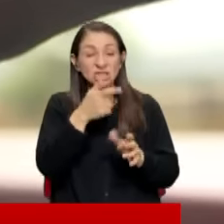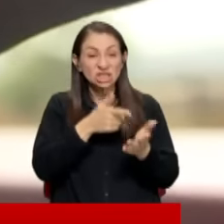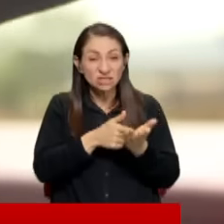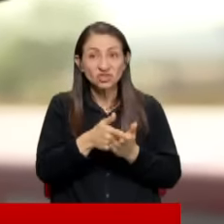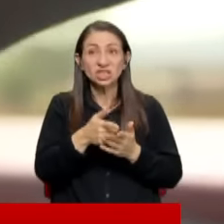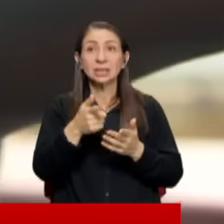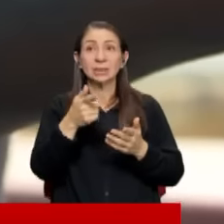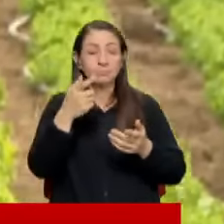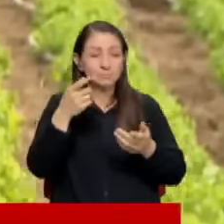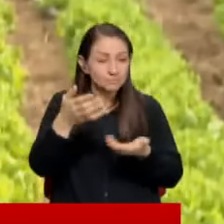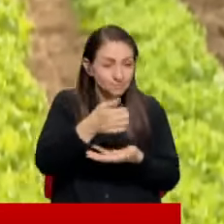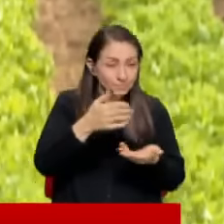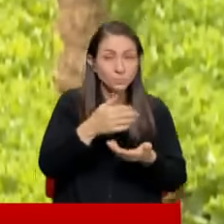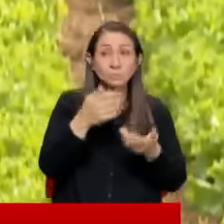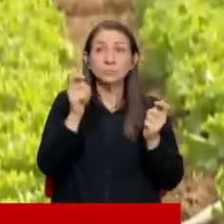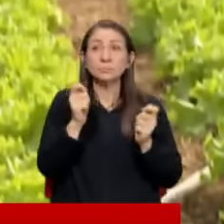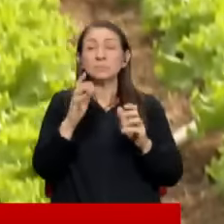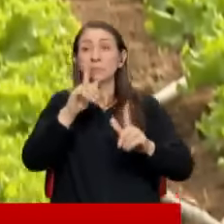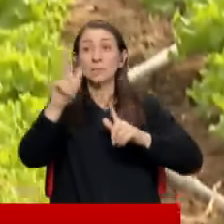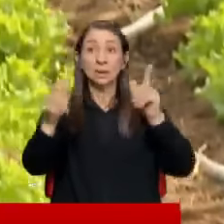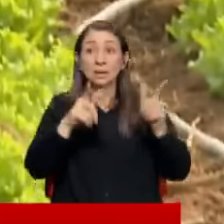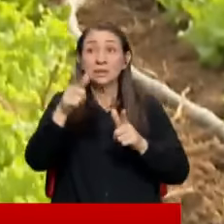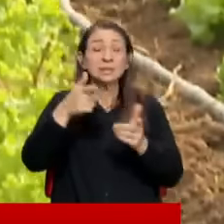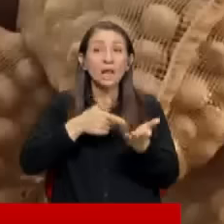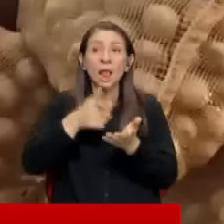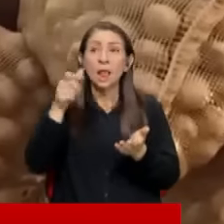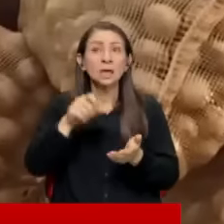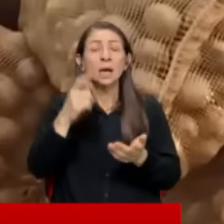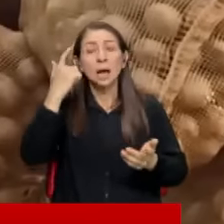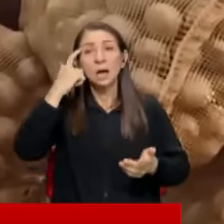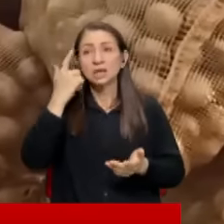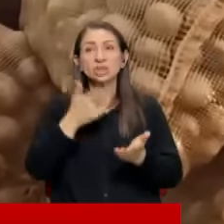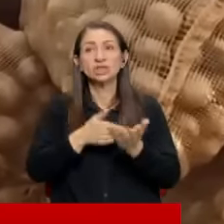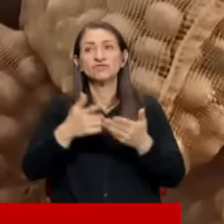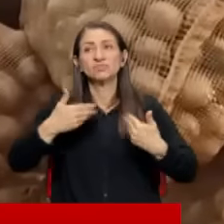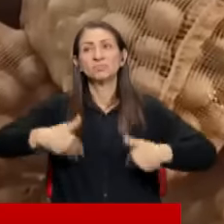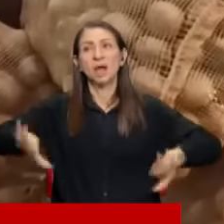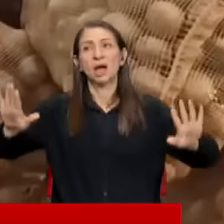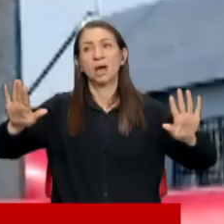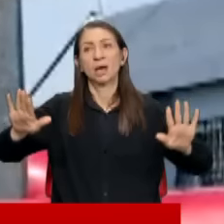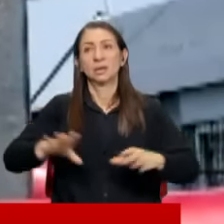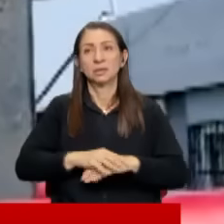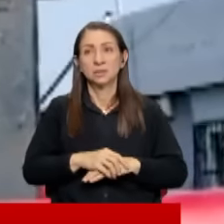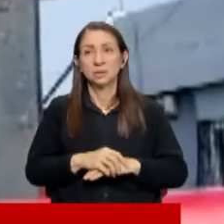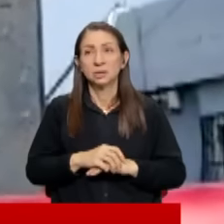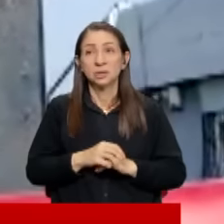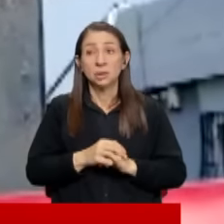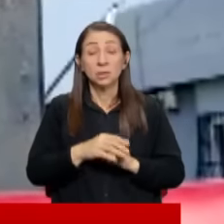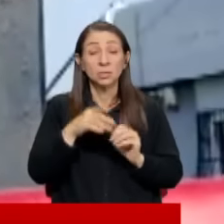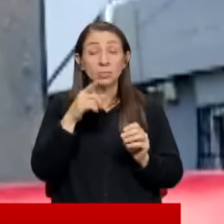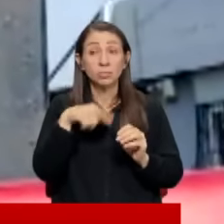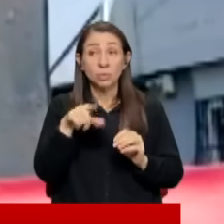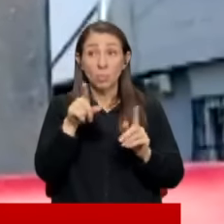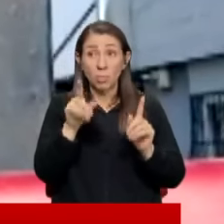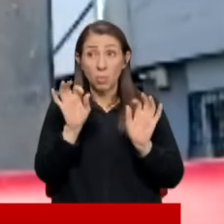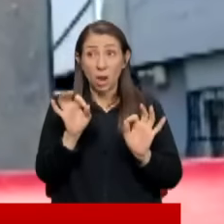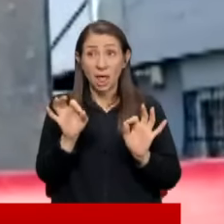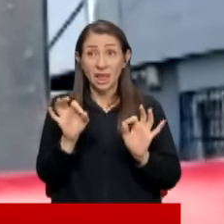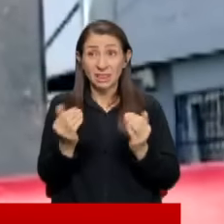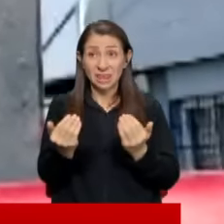çiftçiyi isyan ettirdi. Tarla süremez hale gelen çiftçiler çareyi, çiftçiliği bırakmakta görüyor. Yani bunları artık bu